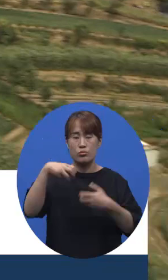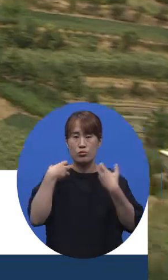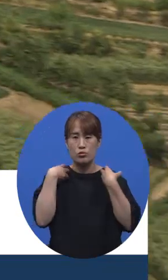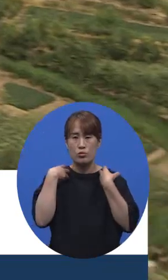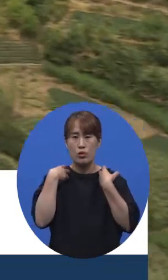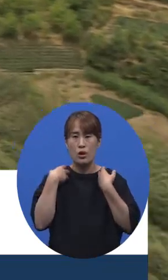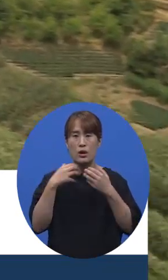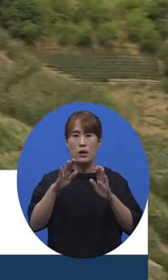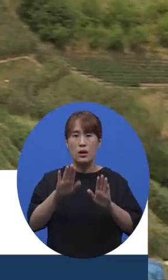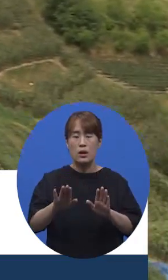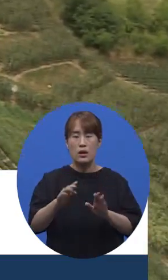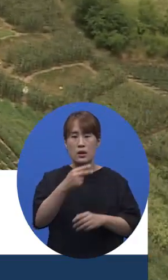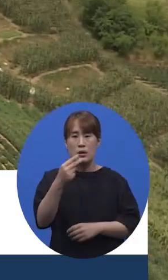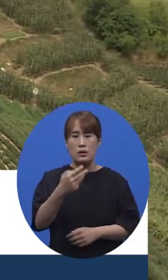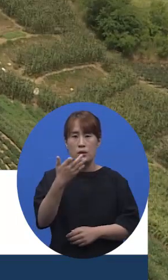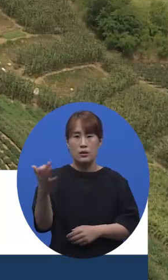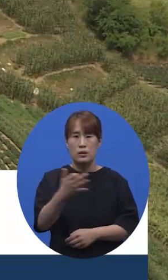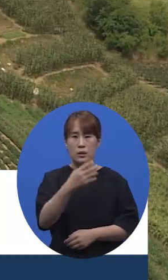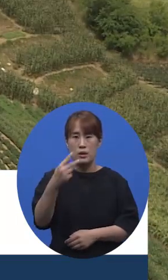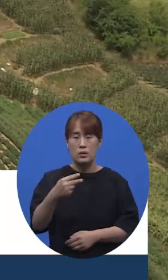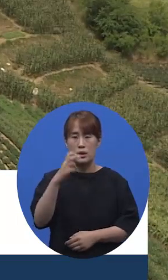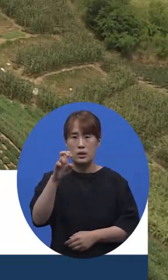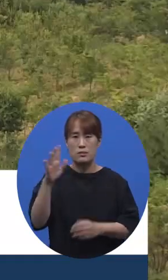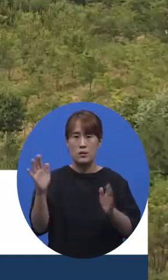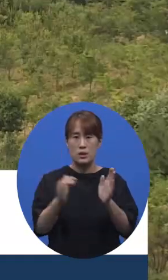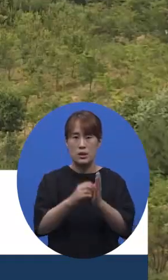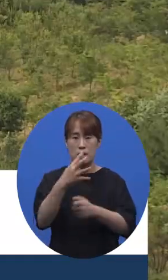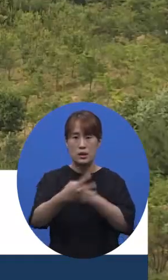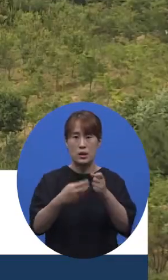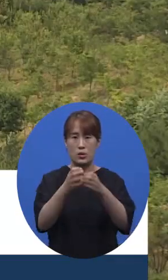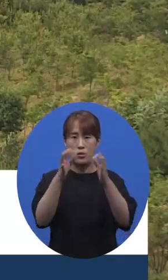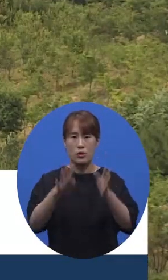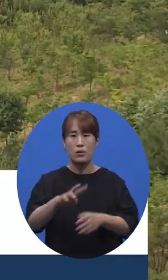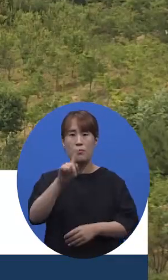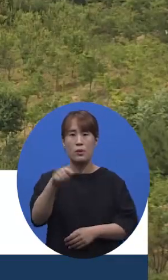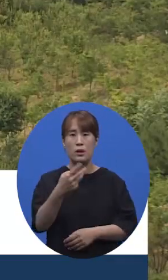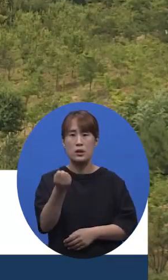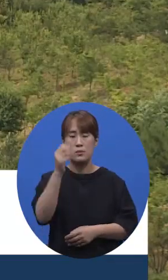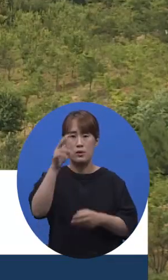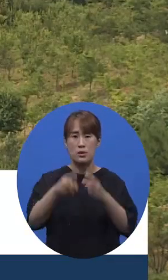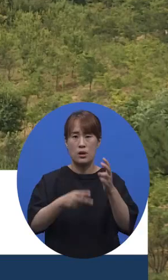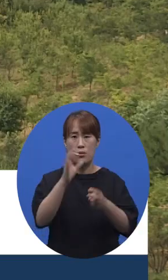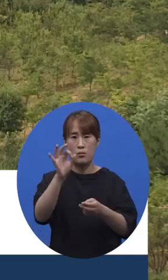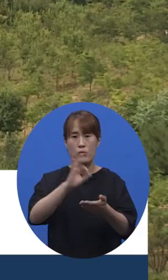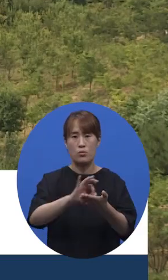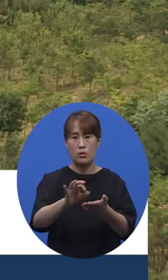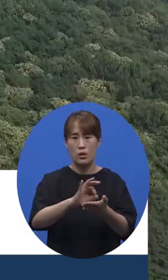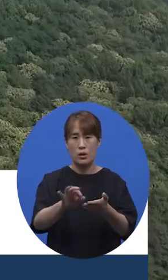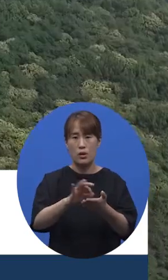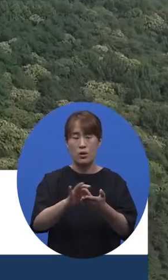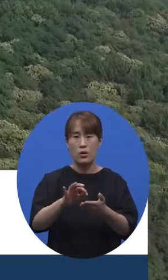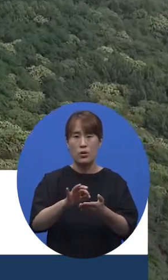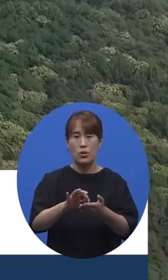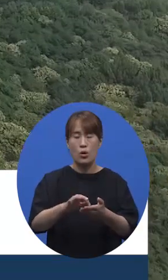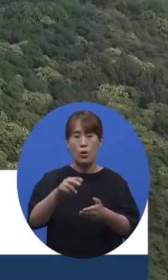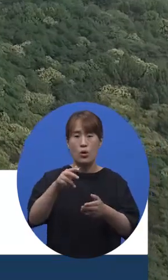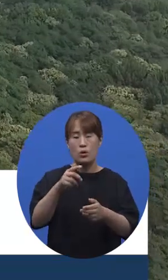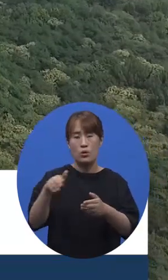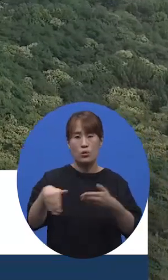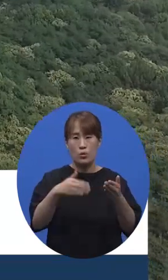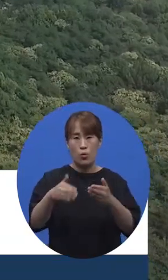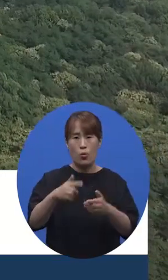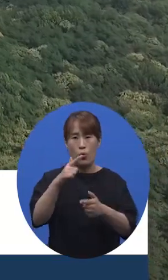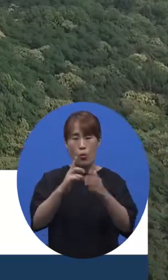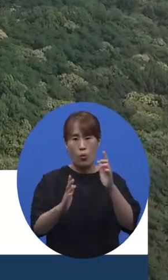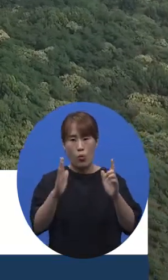이에 충청북도는 2019년 부터 2022년까지 4년간 120억원 의 사업비를 투입해 조유림